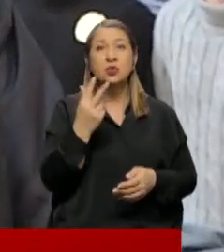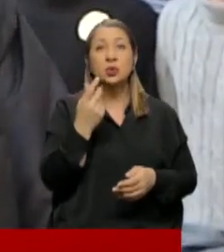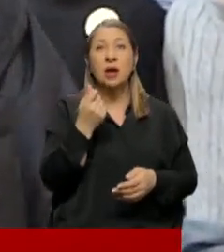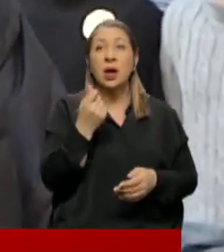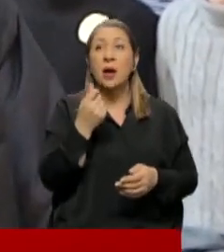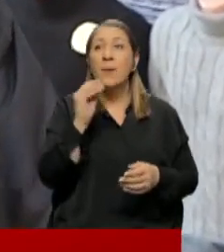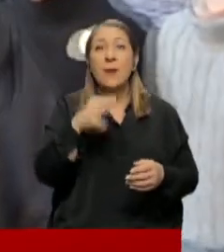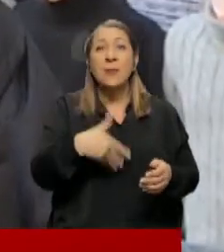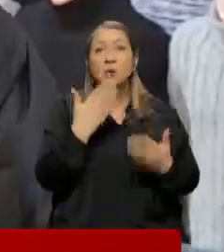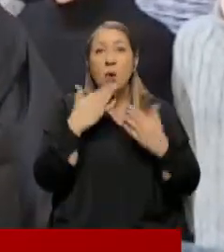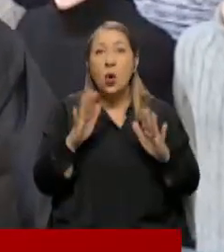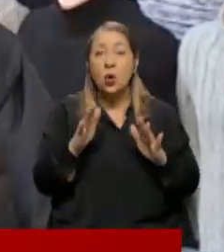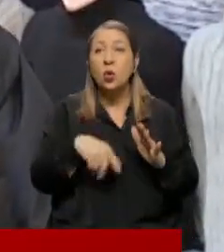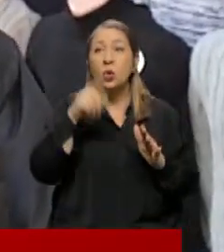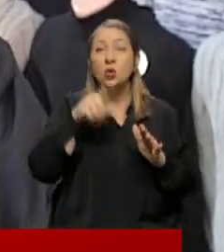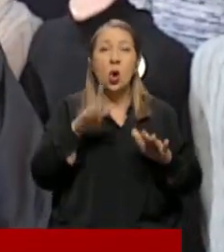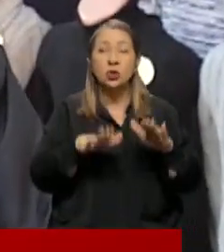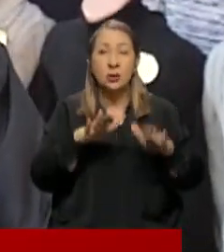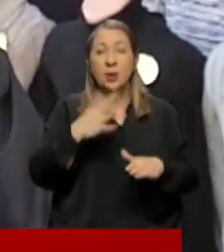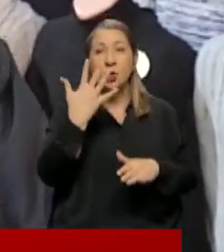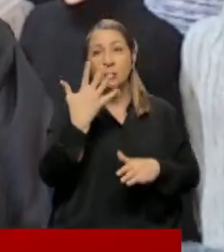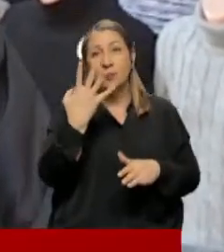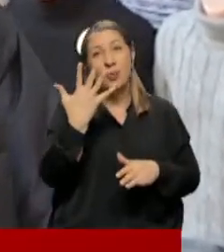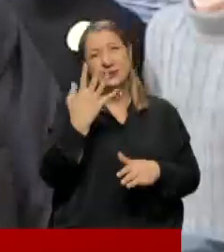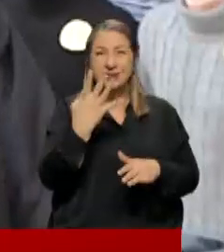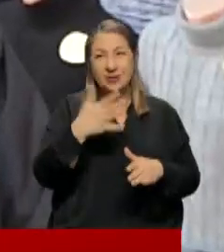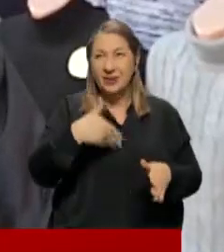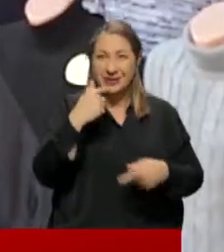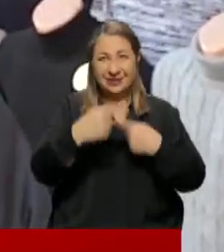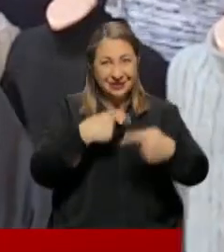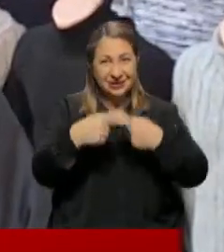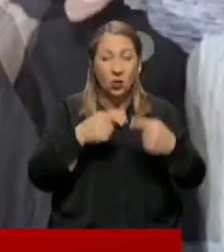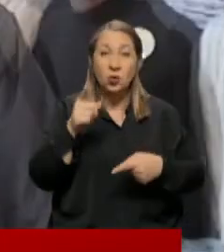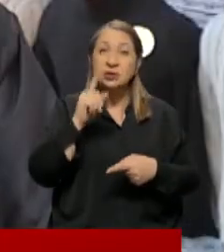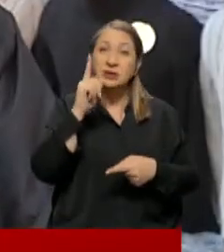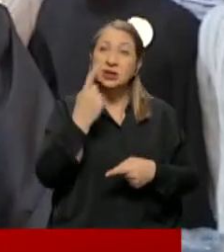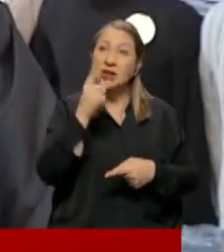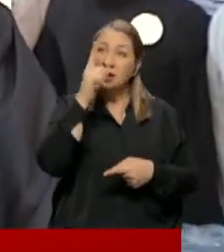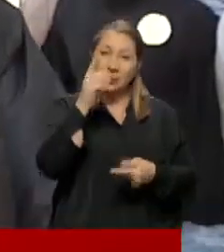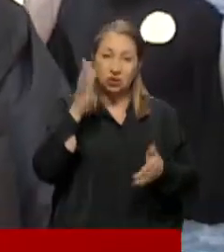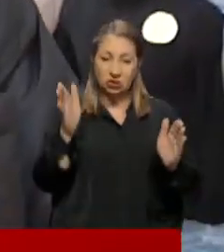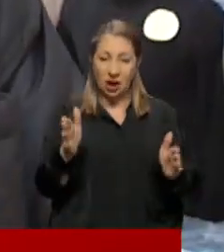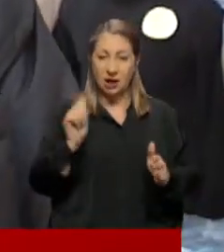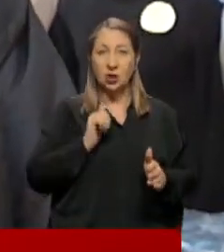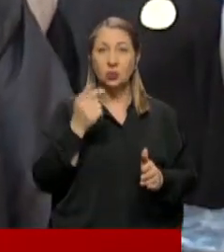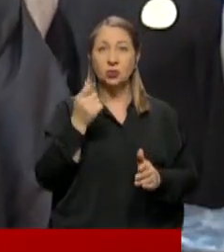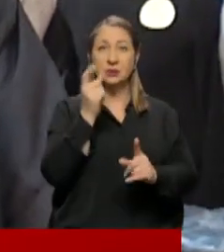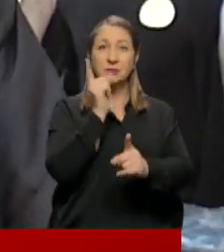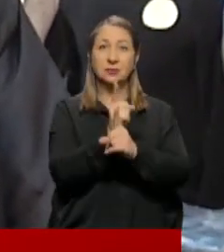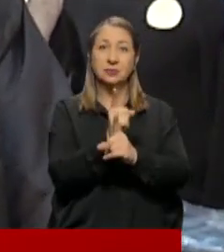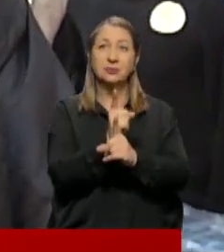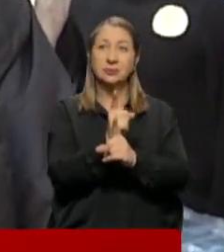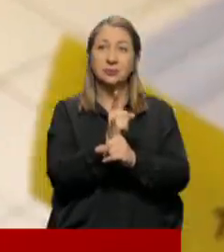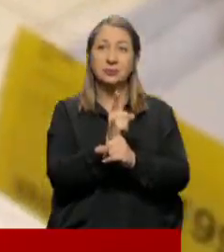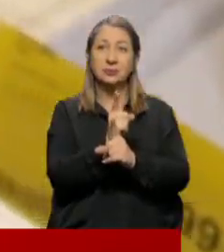iki buçuk liranın altında bebek bezi yok günde ortalama 45 bez değiştirdiğimiz İsa yarsak O sadece tek başına bir asgari ücret